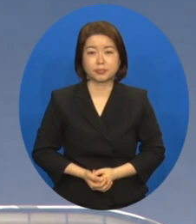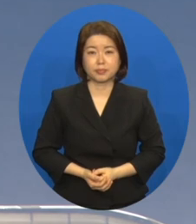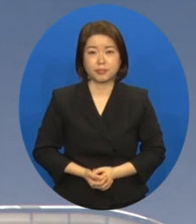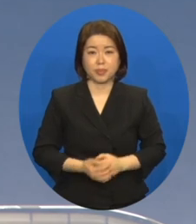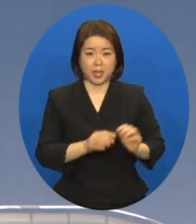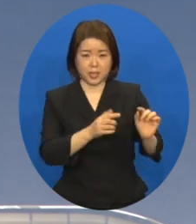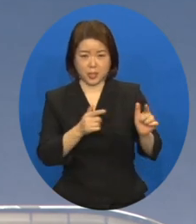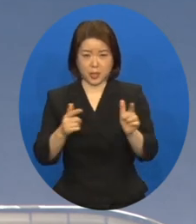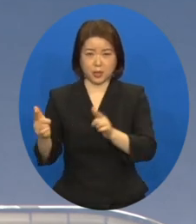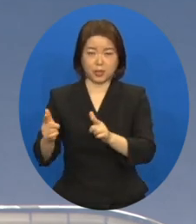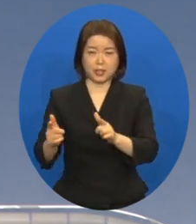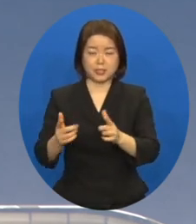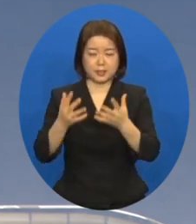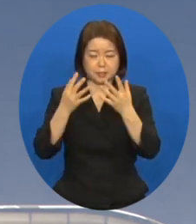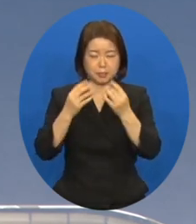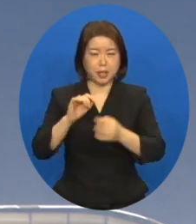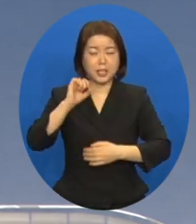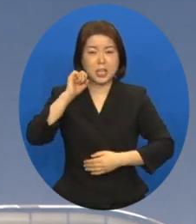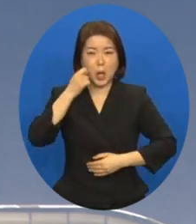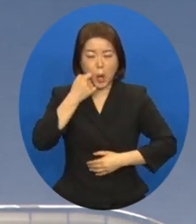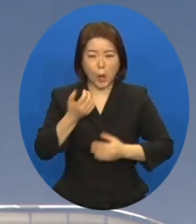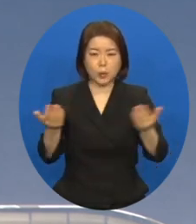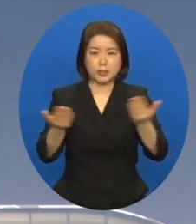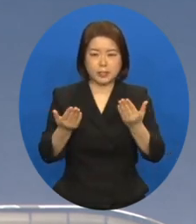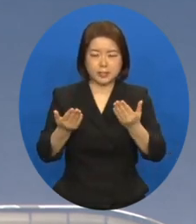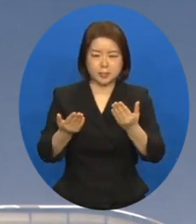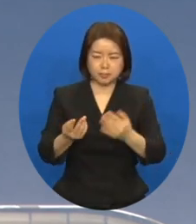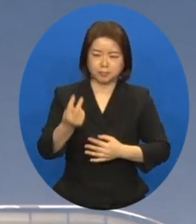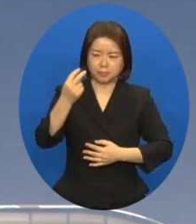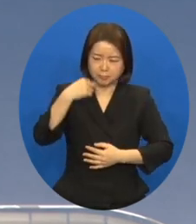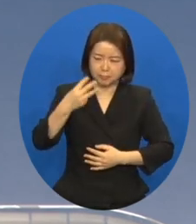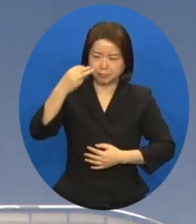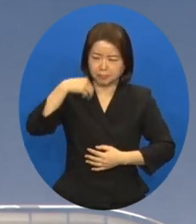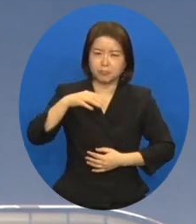여러 가지 참 어려운 일이 겹쳐 일어납니다.